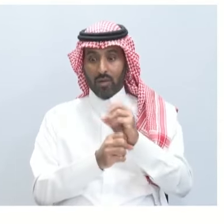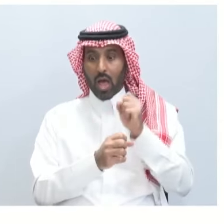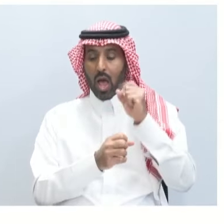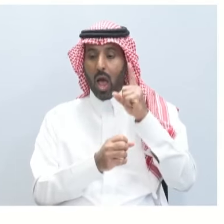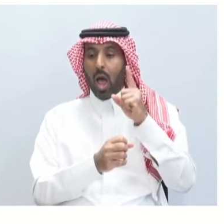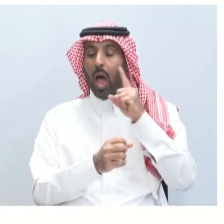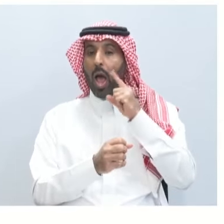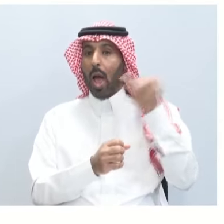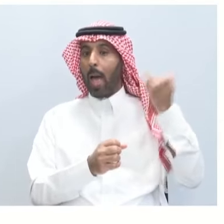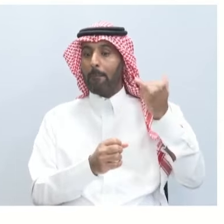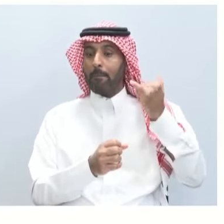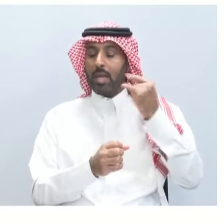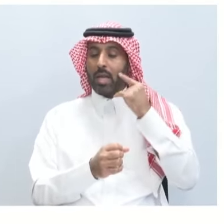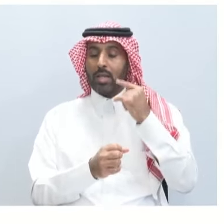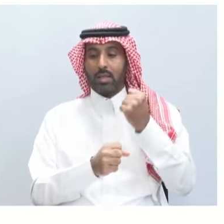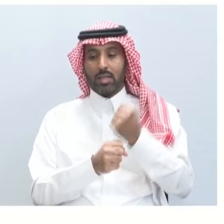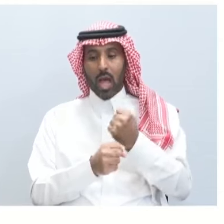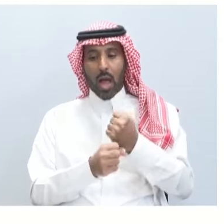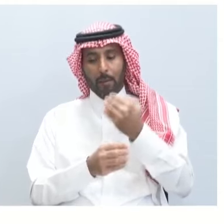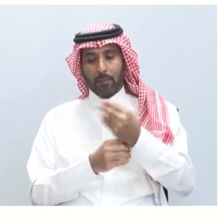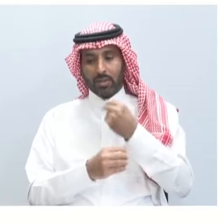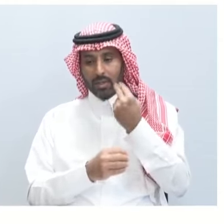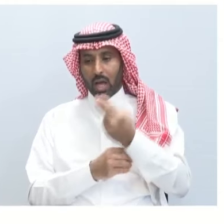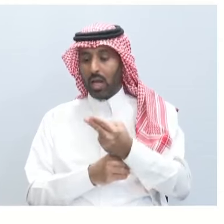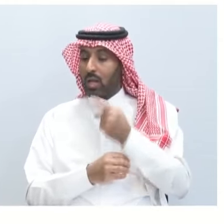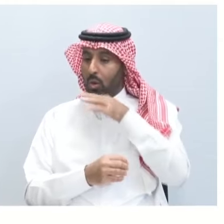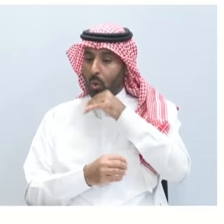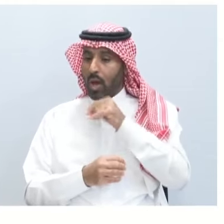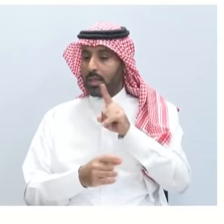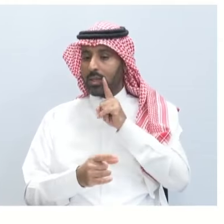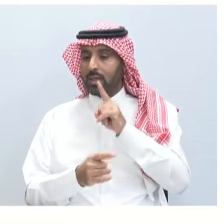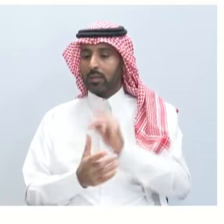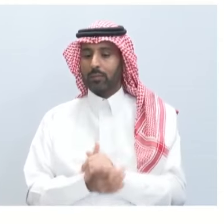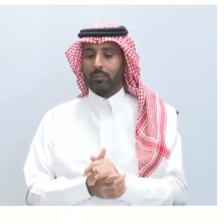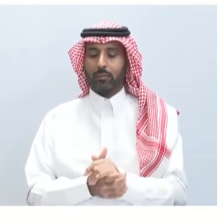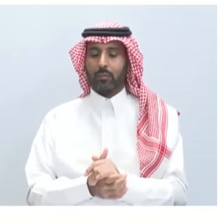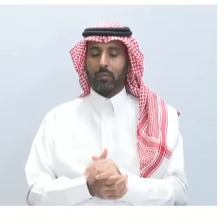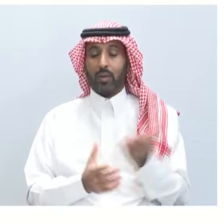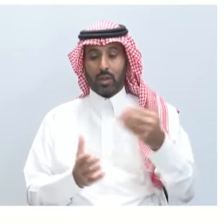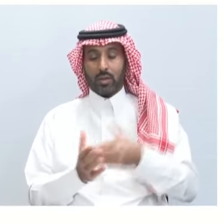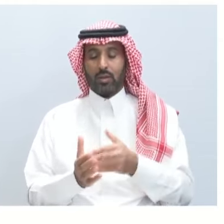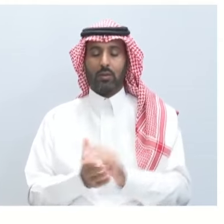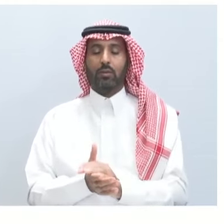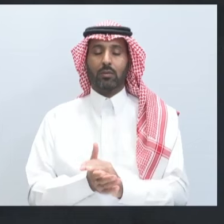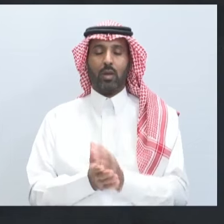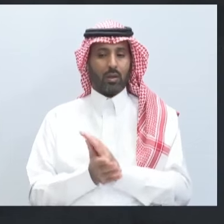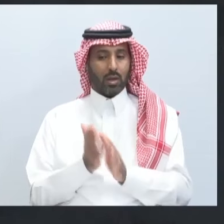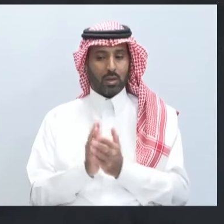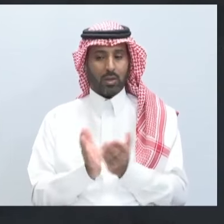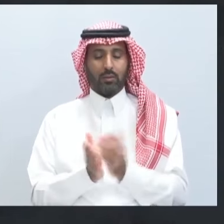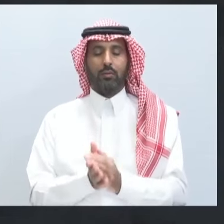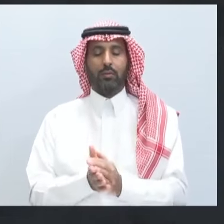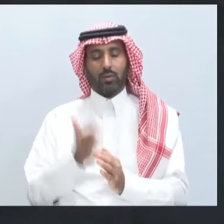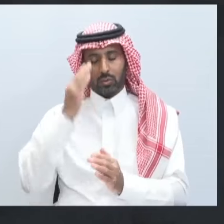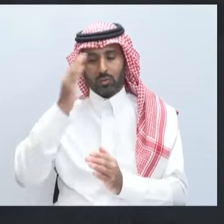اهميه الاحسان للوالدين واهميه ان يحسن الانسان لوالديه بهذا نقول وله الحمد انتهي